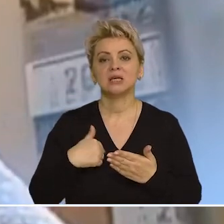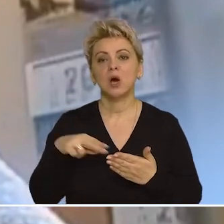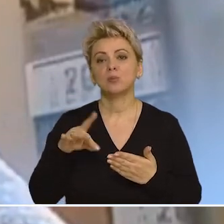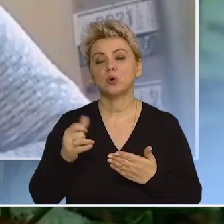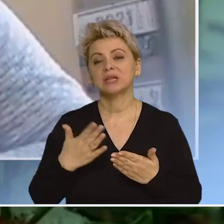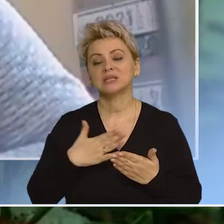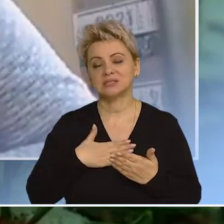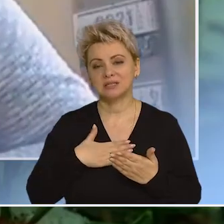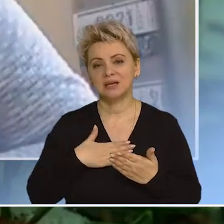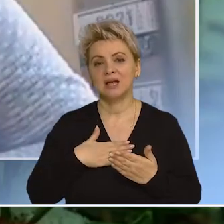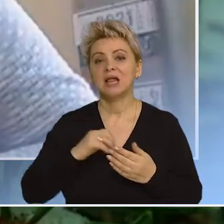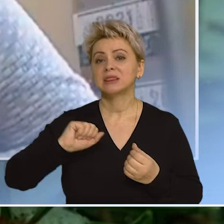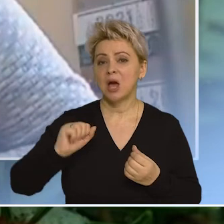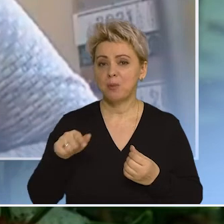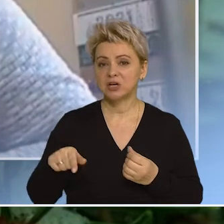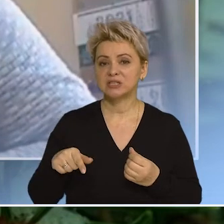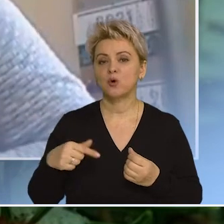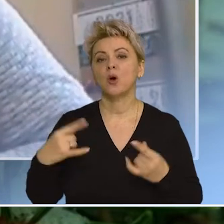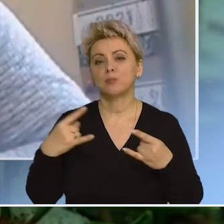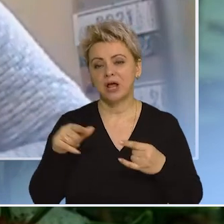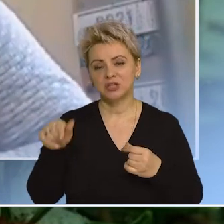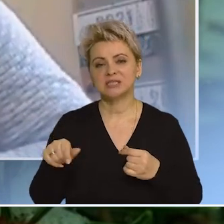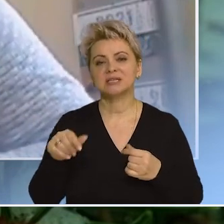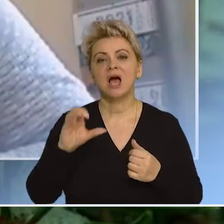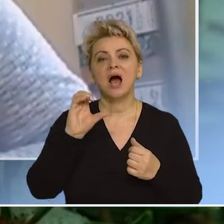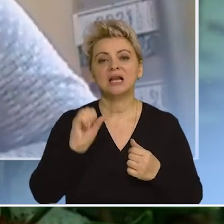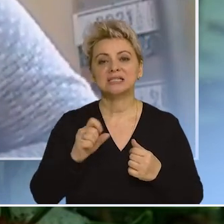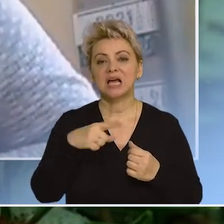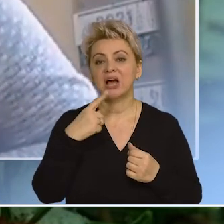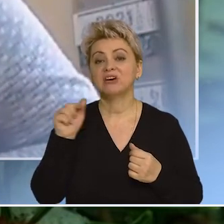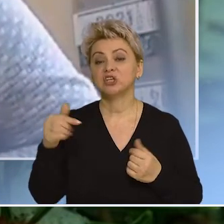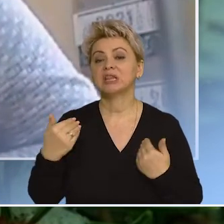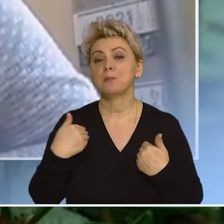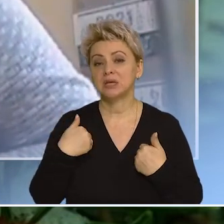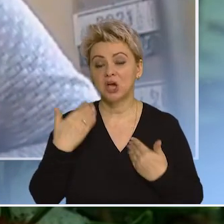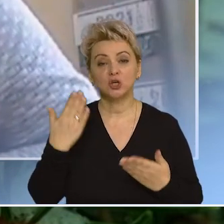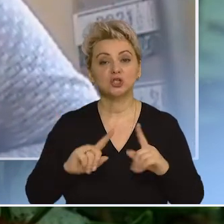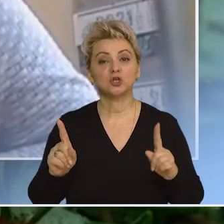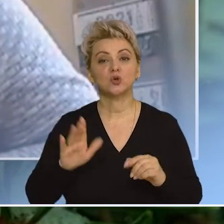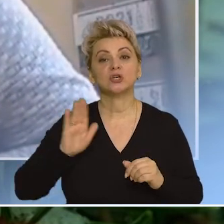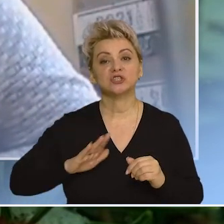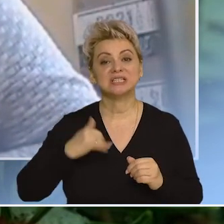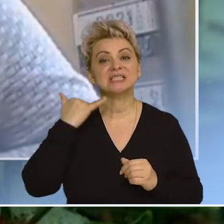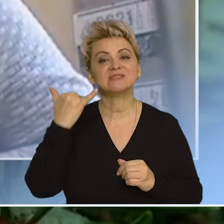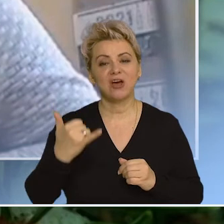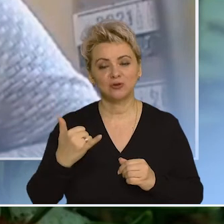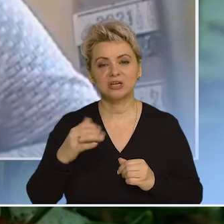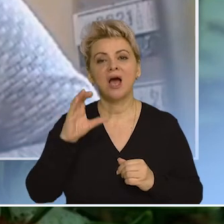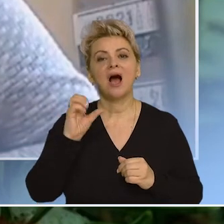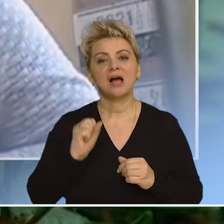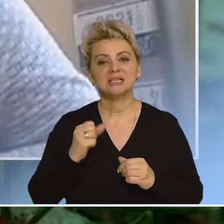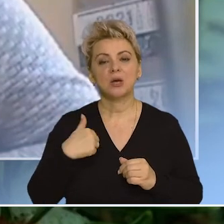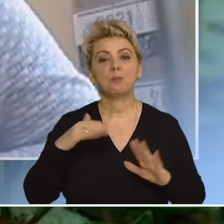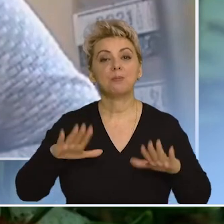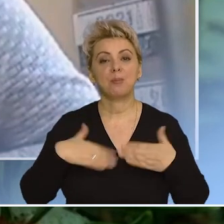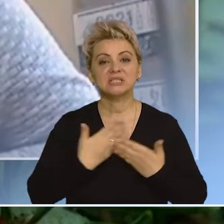Ну, я про нас сейчас. Не понял? Напарники по экрану, вот про нас. Это Ирина, он, сейчас. Александр, на меня намекает, так что, если что, ждите звоночек.